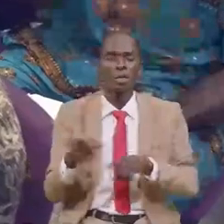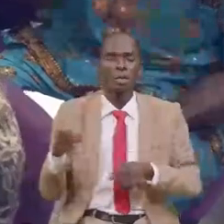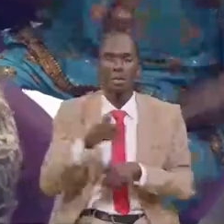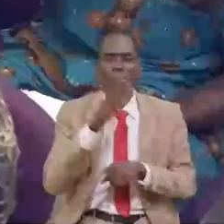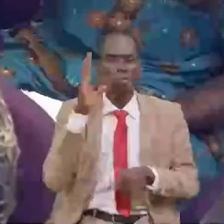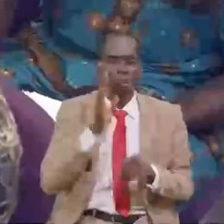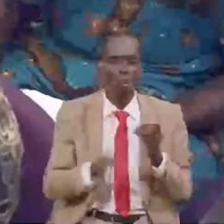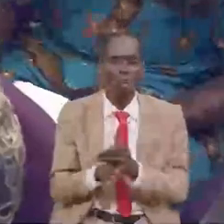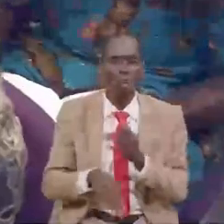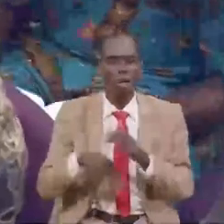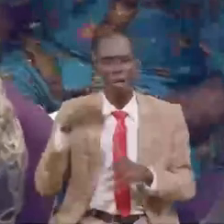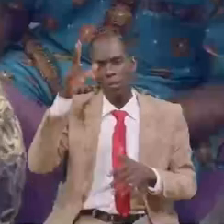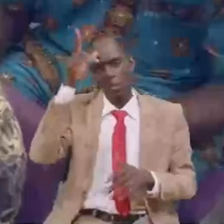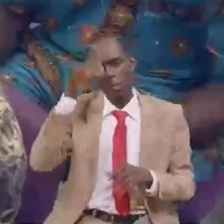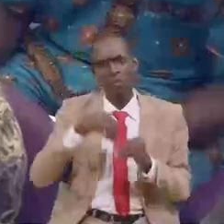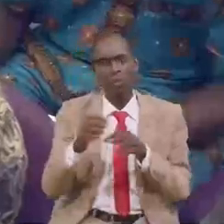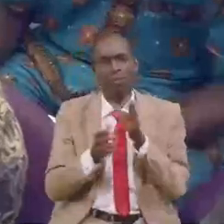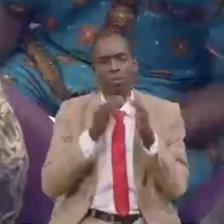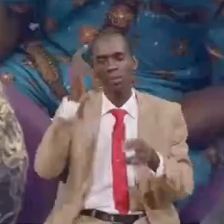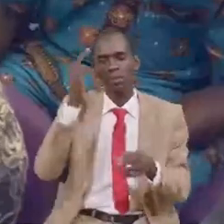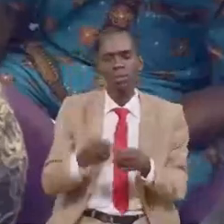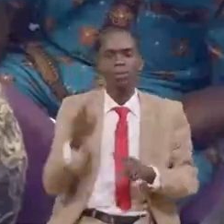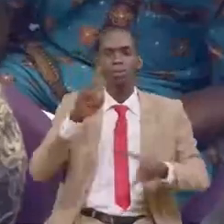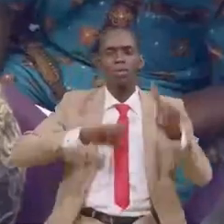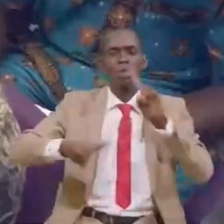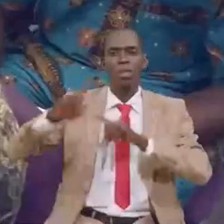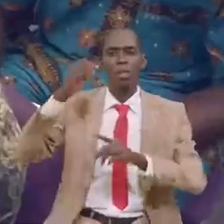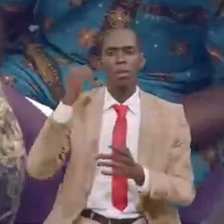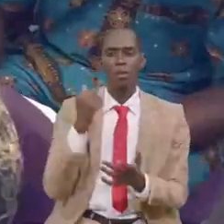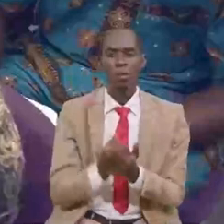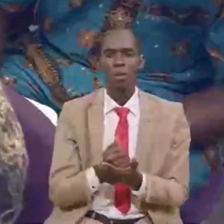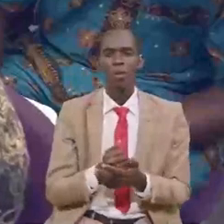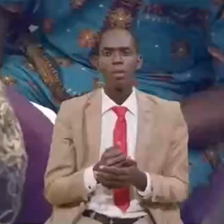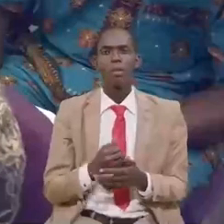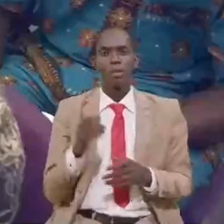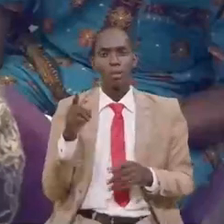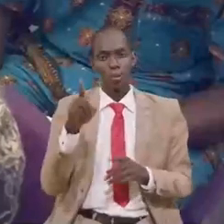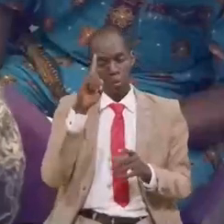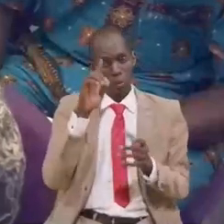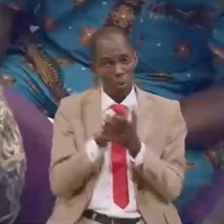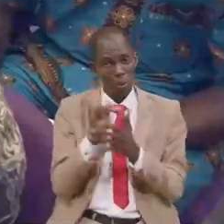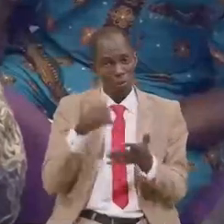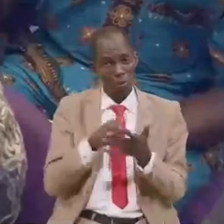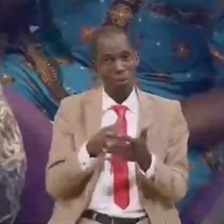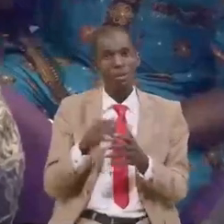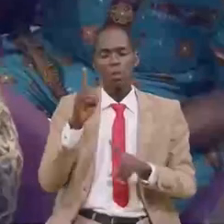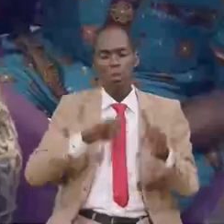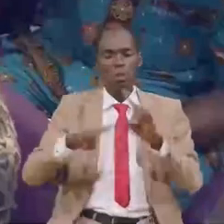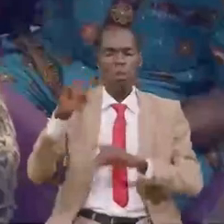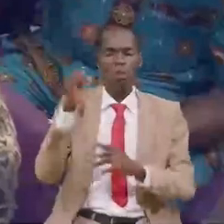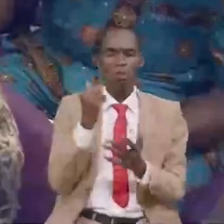bon amen. Ils parleront de nouvelles langues. Si vous allez le faire, dites-moi un bon